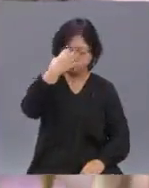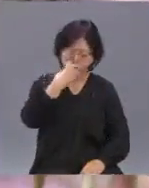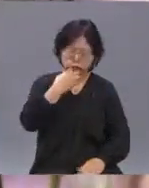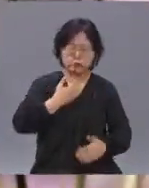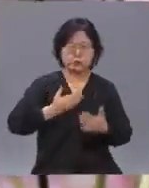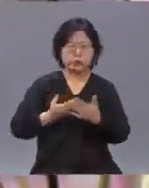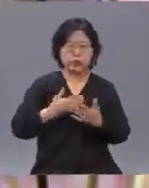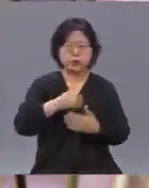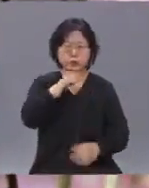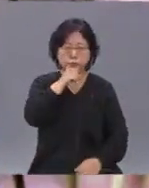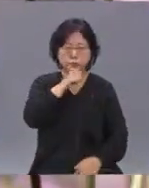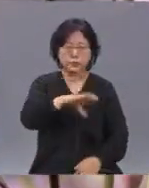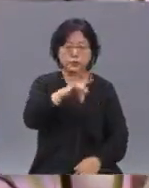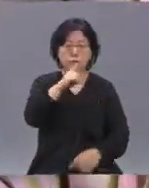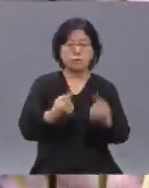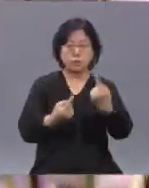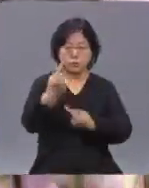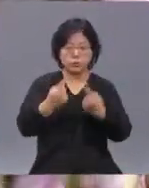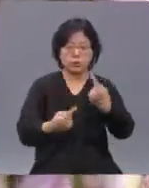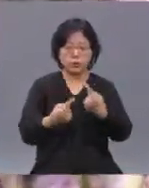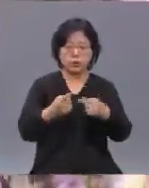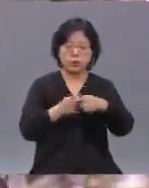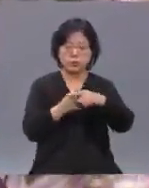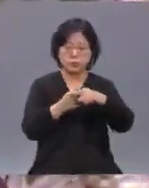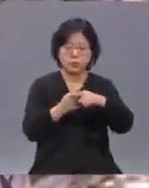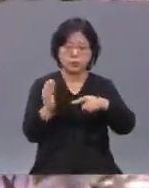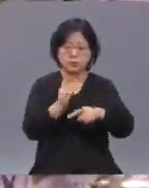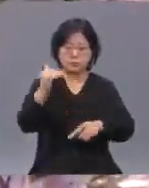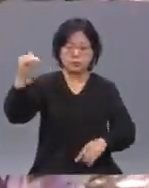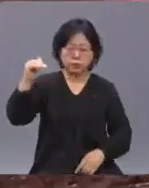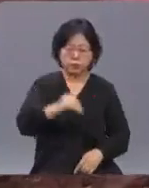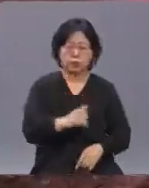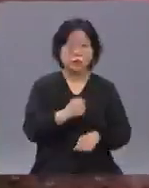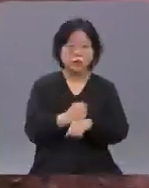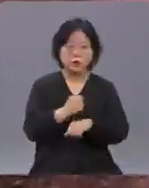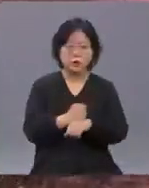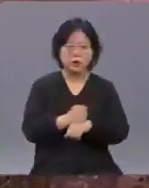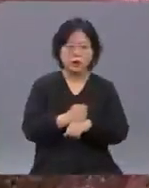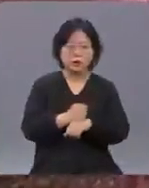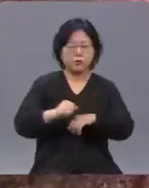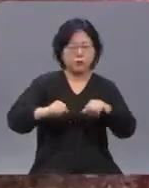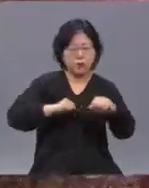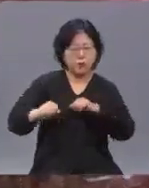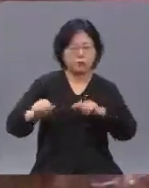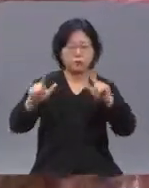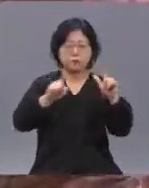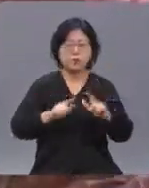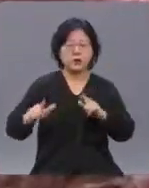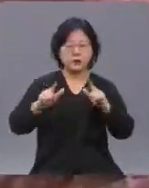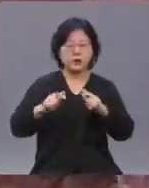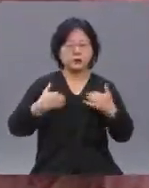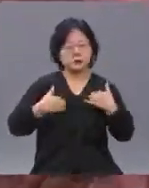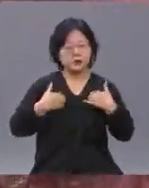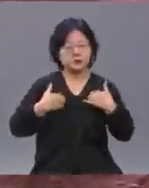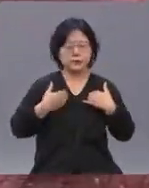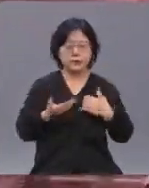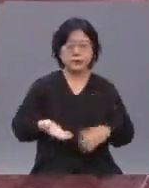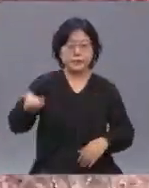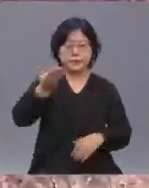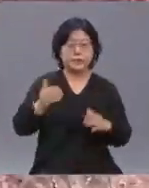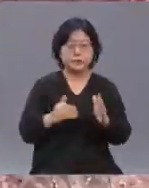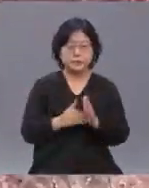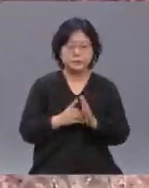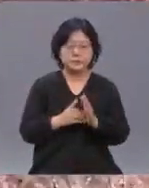우울과 불안지수가 초기 단계보다 절반 가까이 떨어진 반면 활력과 삶의 질은 오르는 효과가 나타난